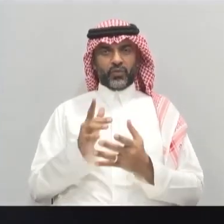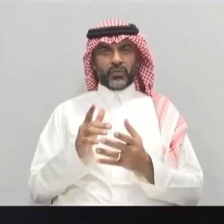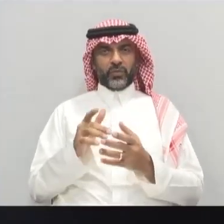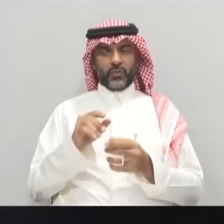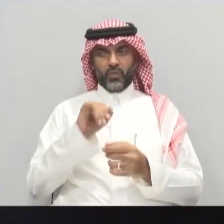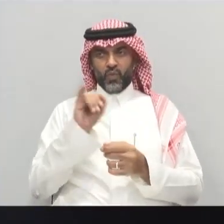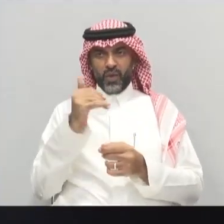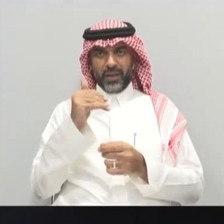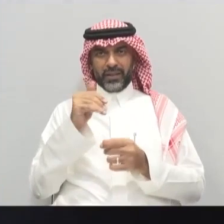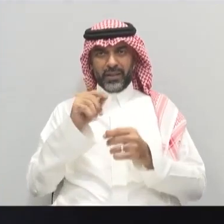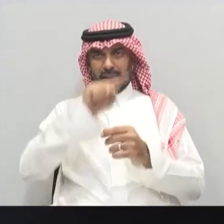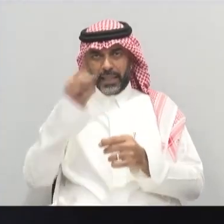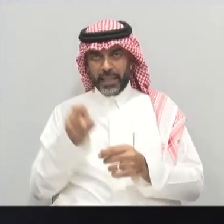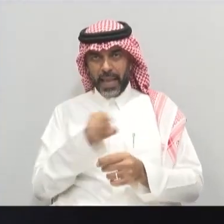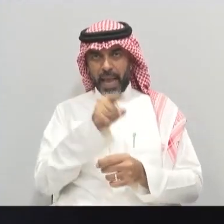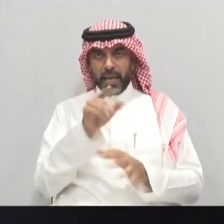المجوف